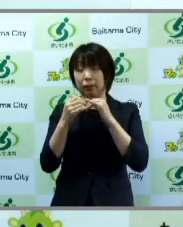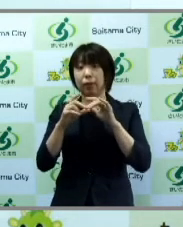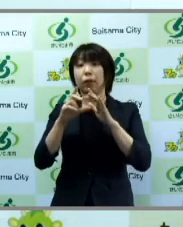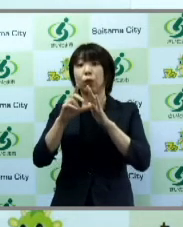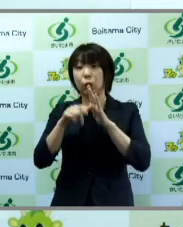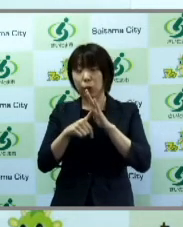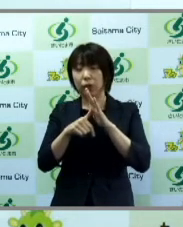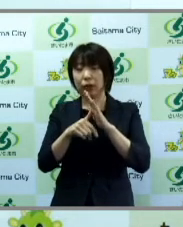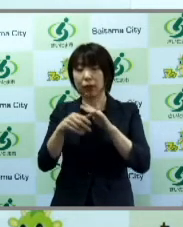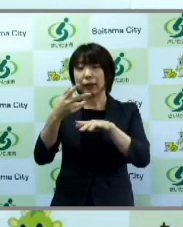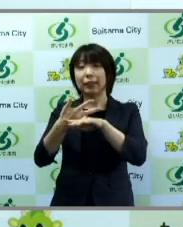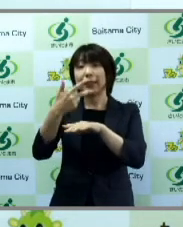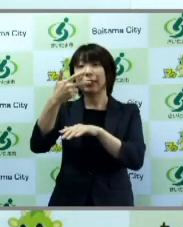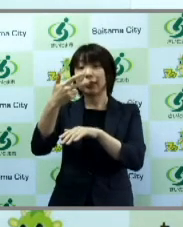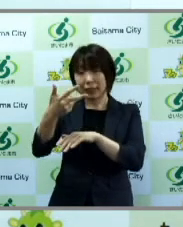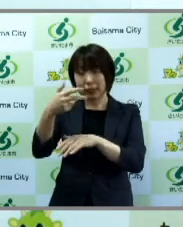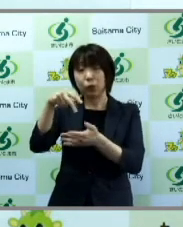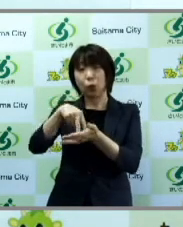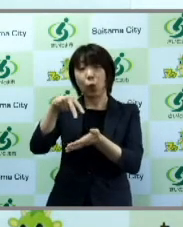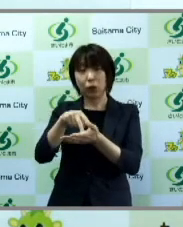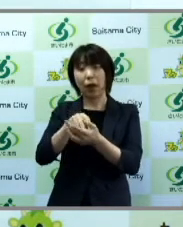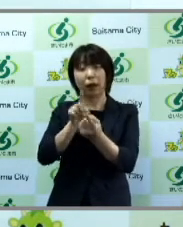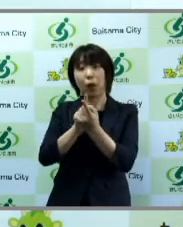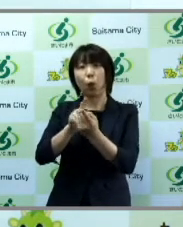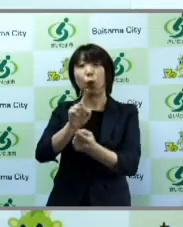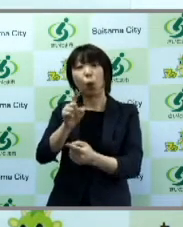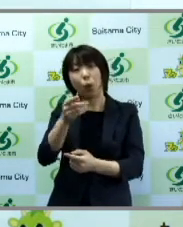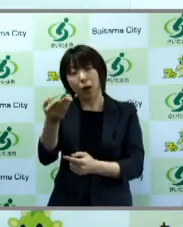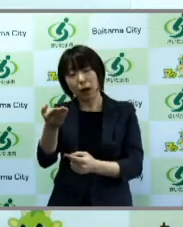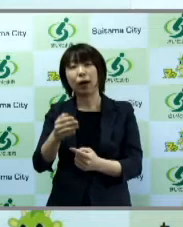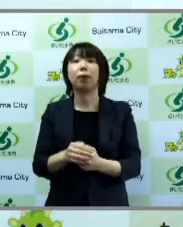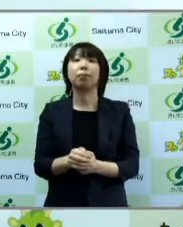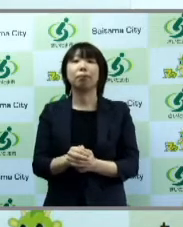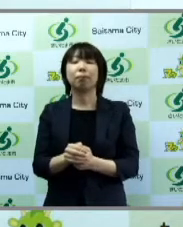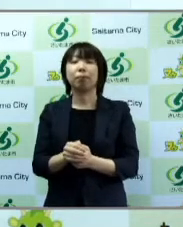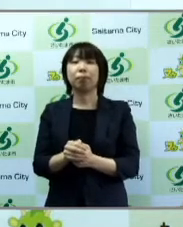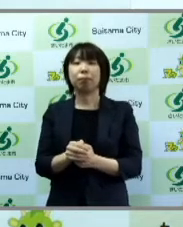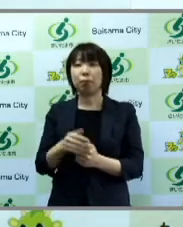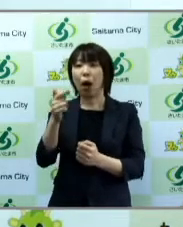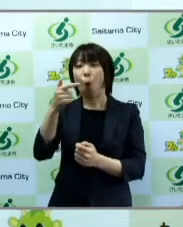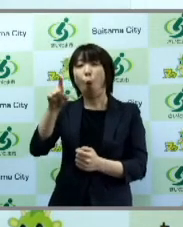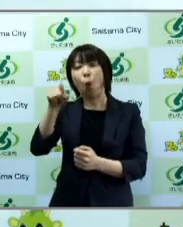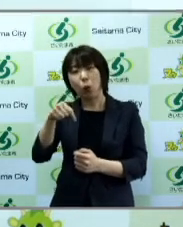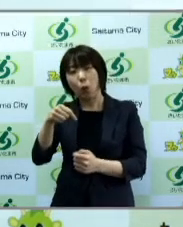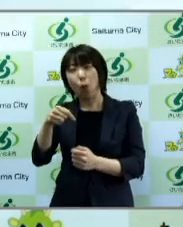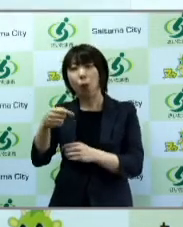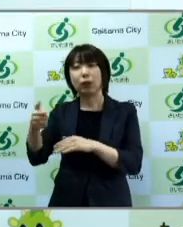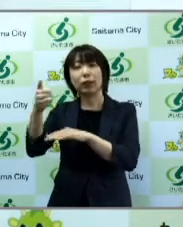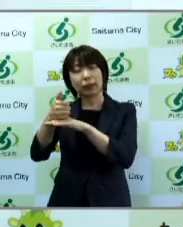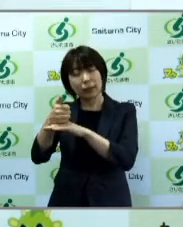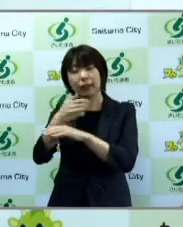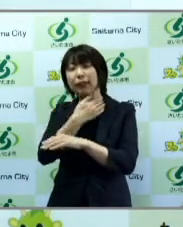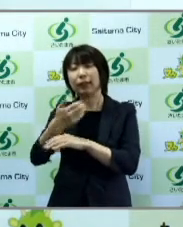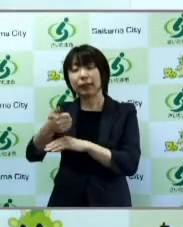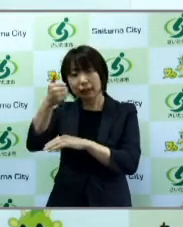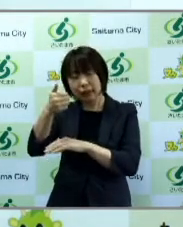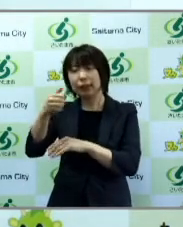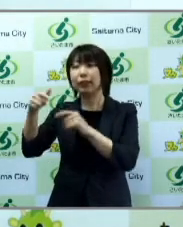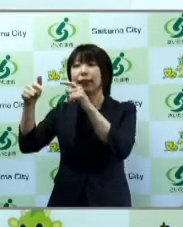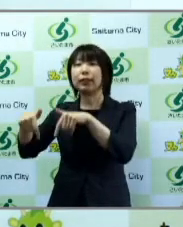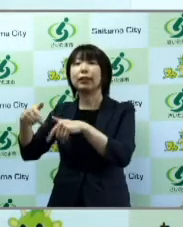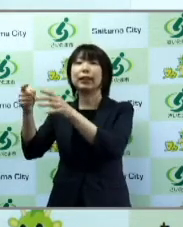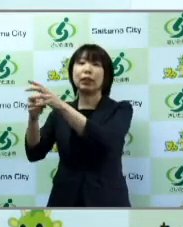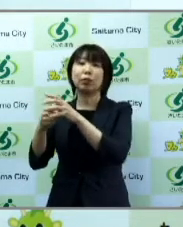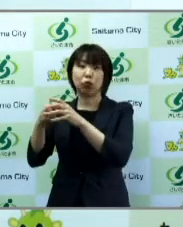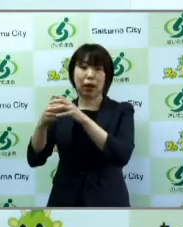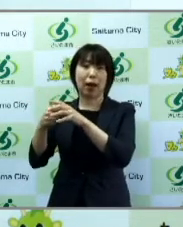するのかというのと、大野さん、西村大臣も含めて、感染防止対策が不徹底